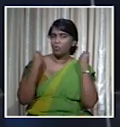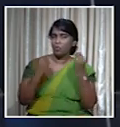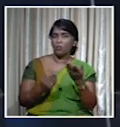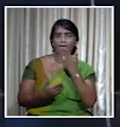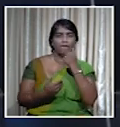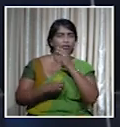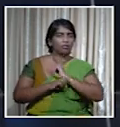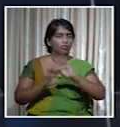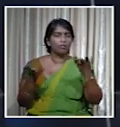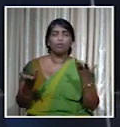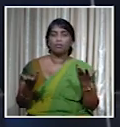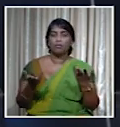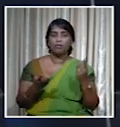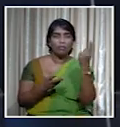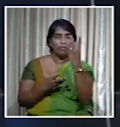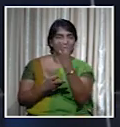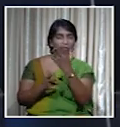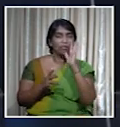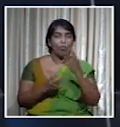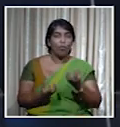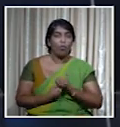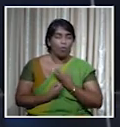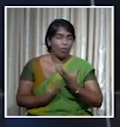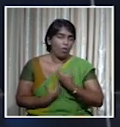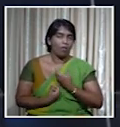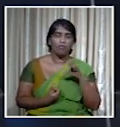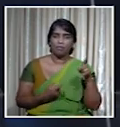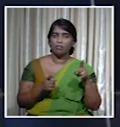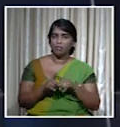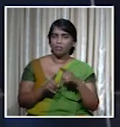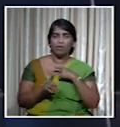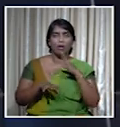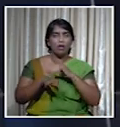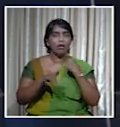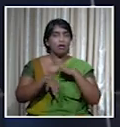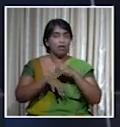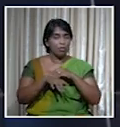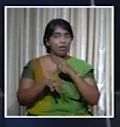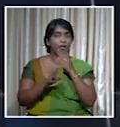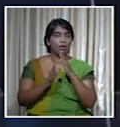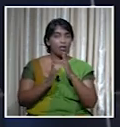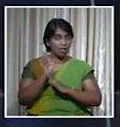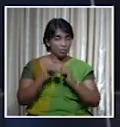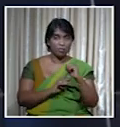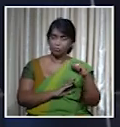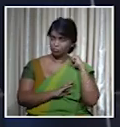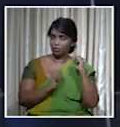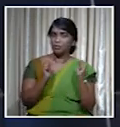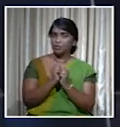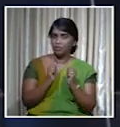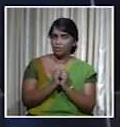වතුරට දාලා තින්නේ මේ 3-4 දෙනෙක්ගේ ඌමනාව නිසා. ඉතින් මම අහනවා රමුක්කල් ඇමතුමාගේ, එතුමා කොන්ද කෙලින් තියාගෙන වැඩ කරනවා